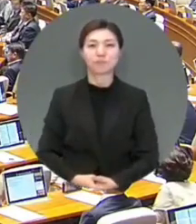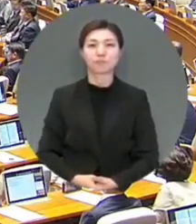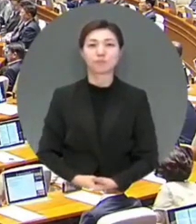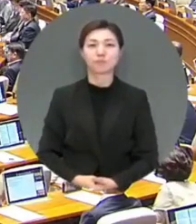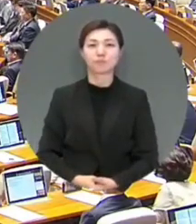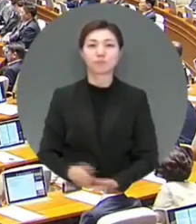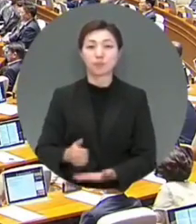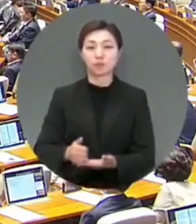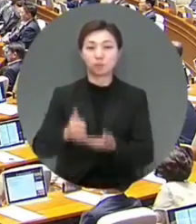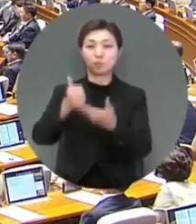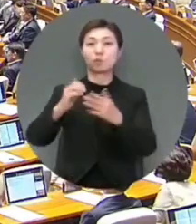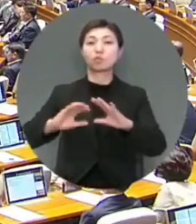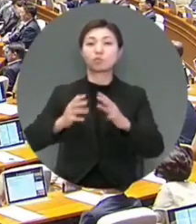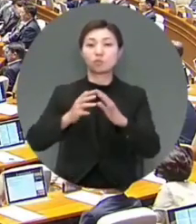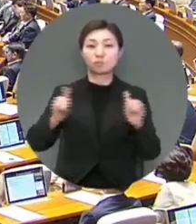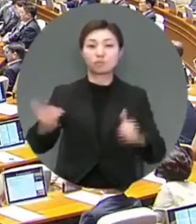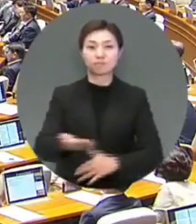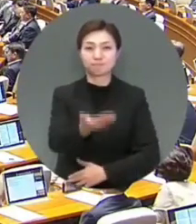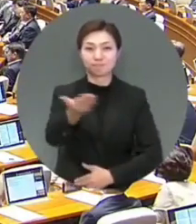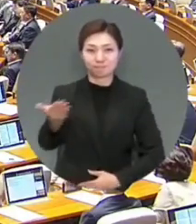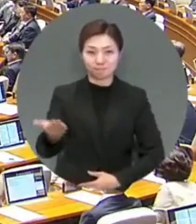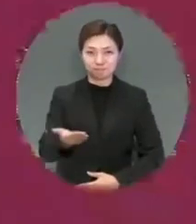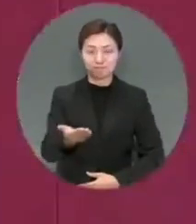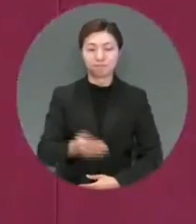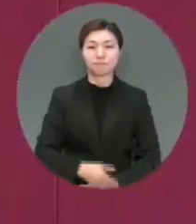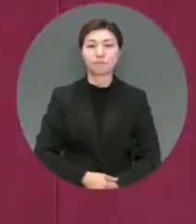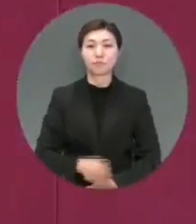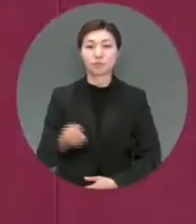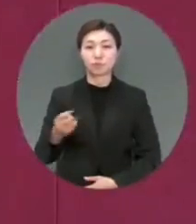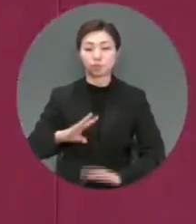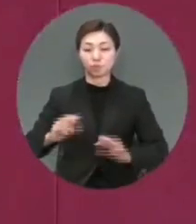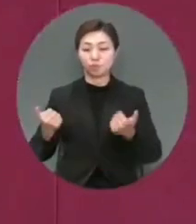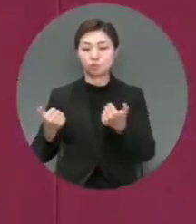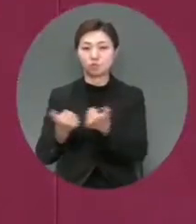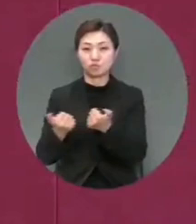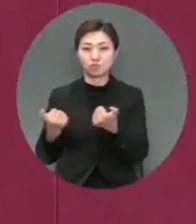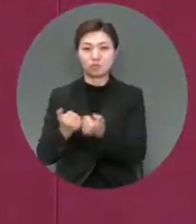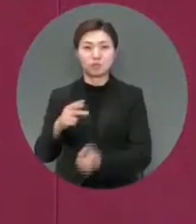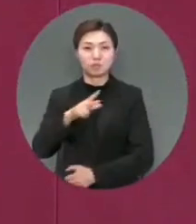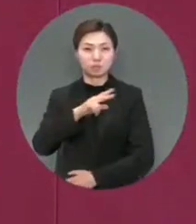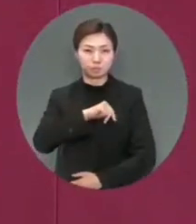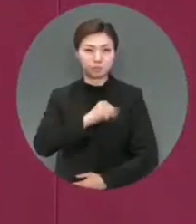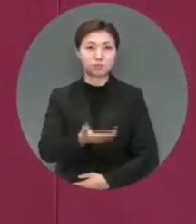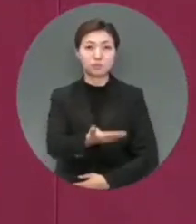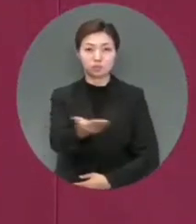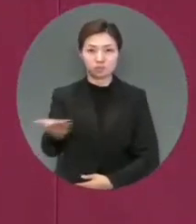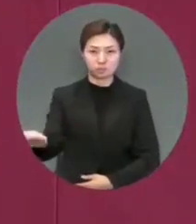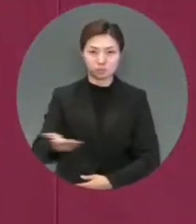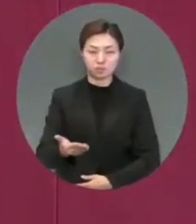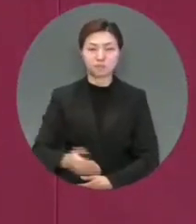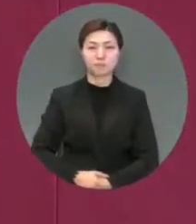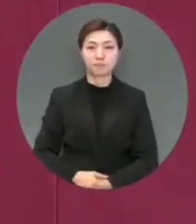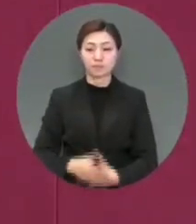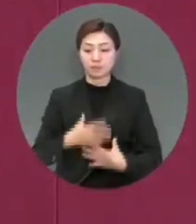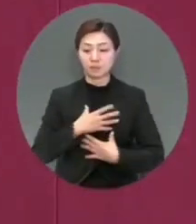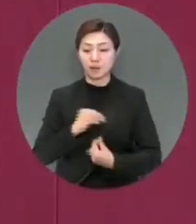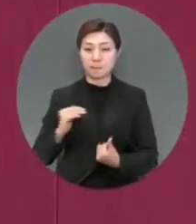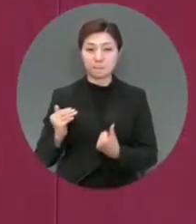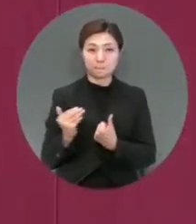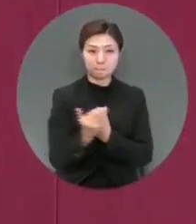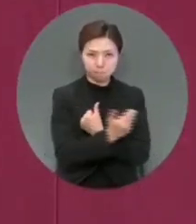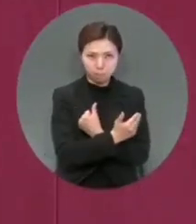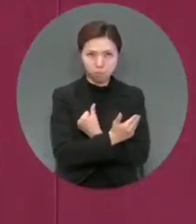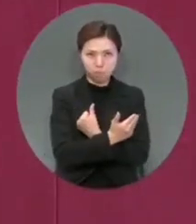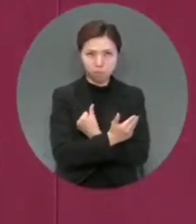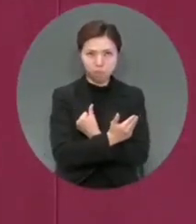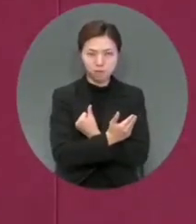존경하는 국민 여러분, 그리고 의원 여러분, 튼튼한 안보는 경제의